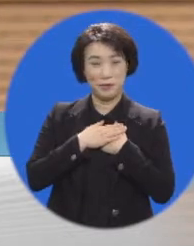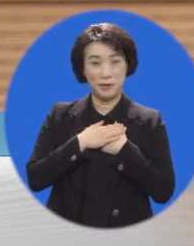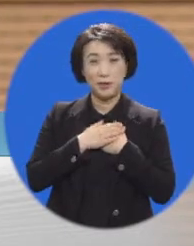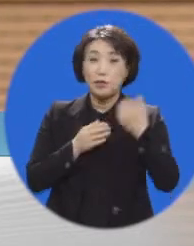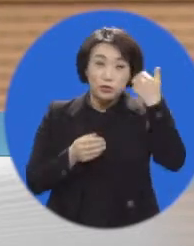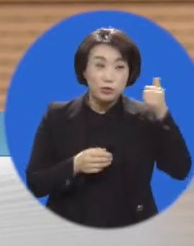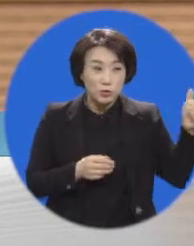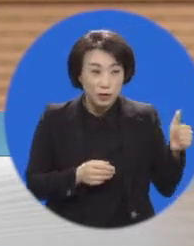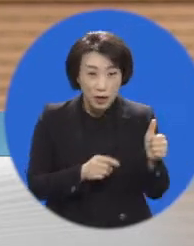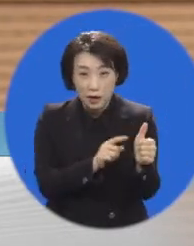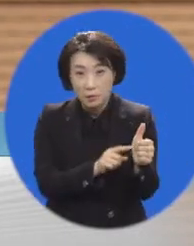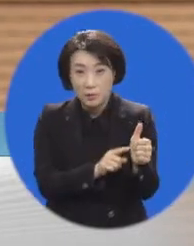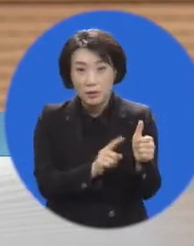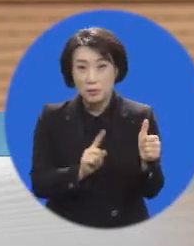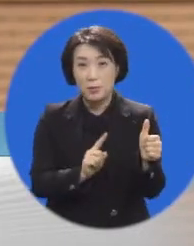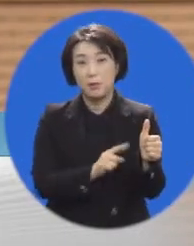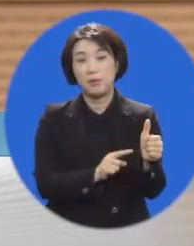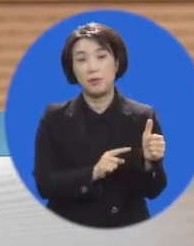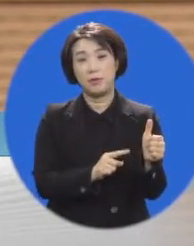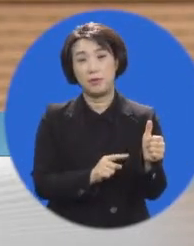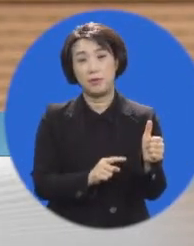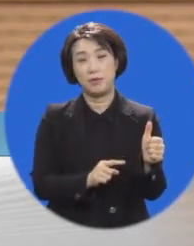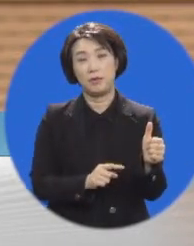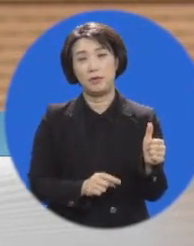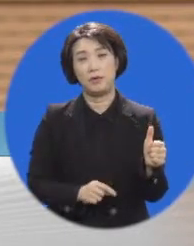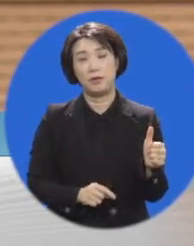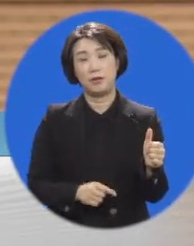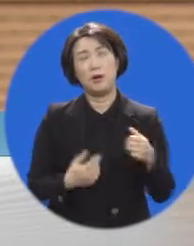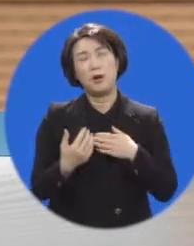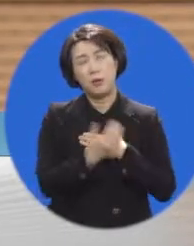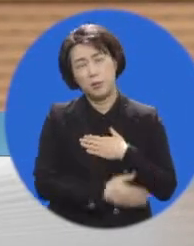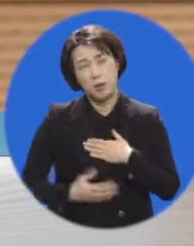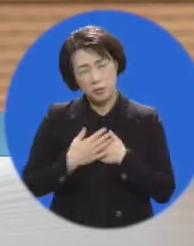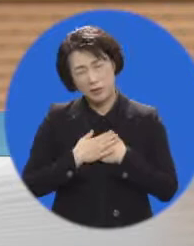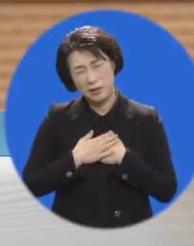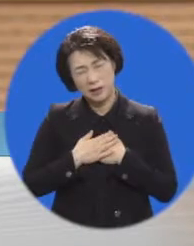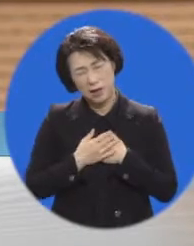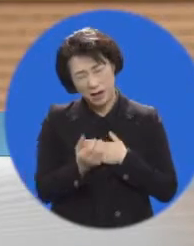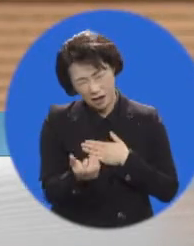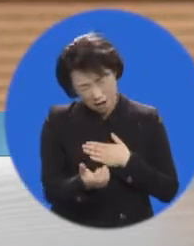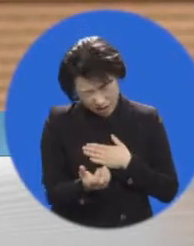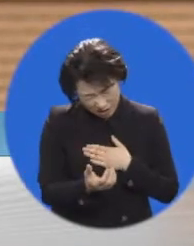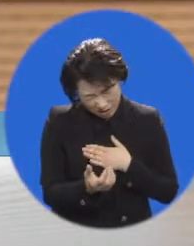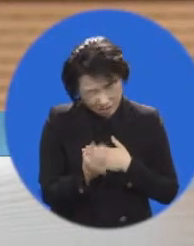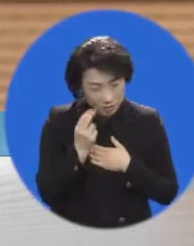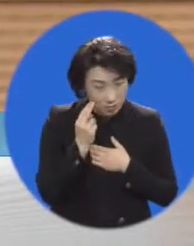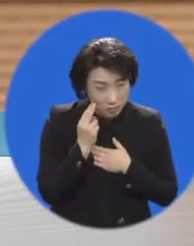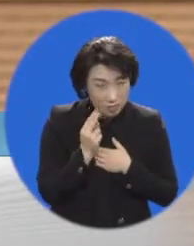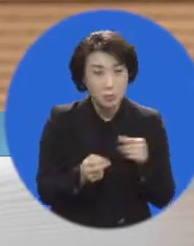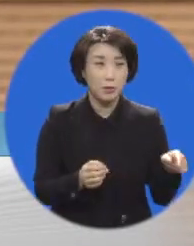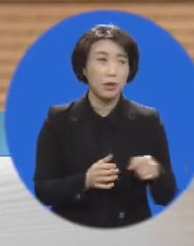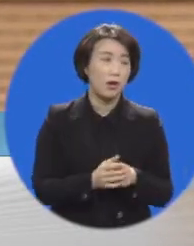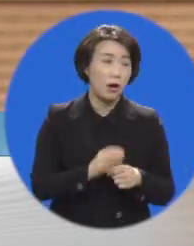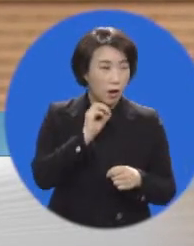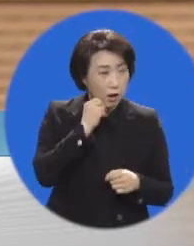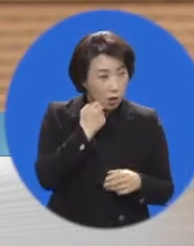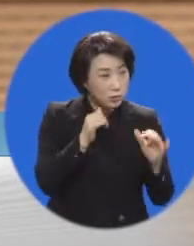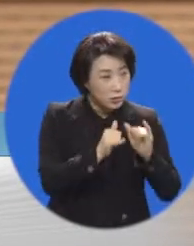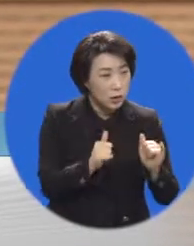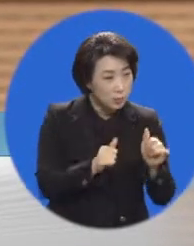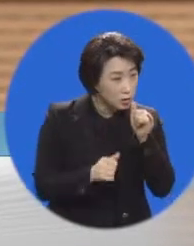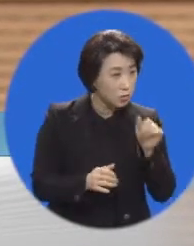어떤 사람들이 이렇게 몸이 많이 아파서 힘들어하는 사람들